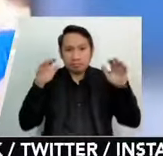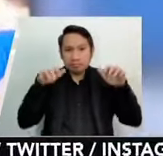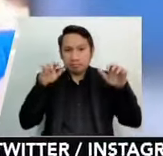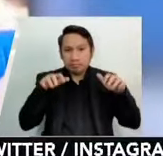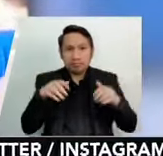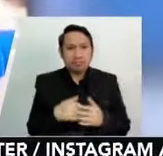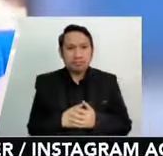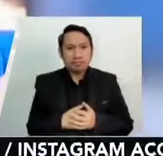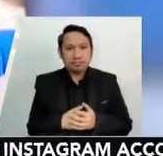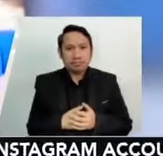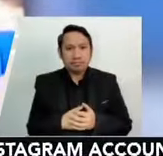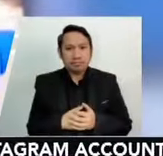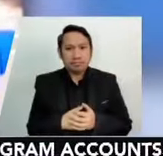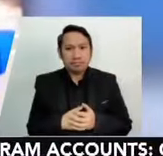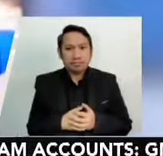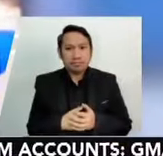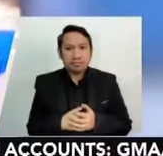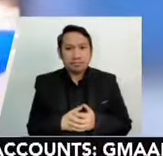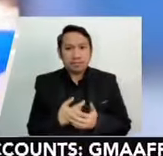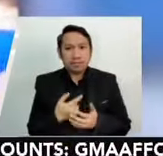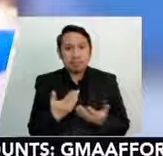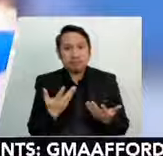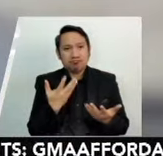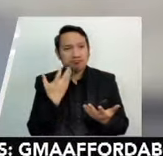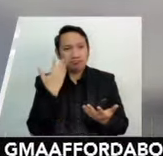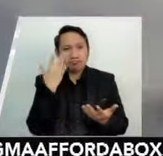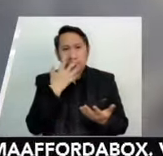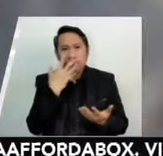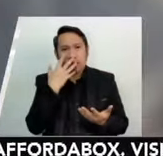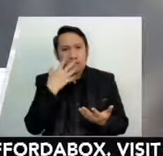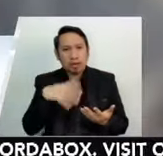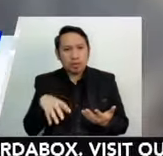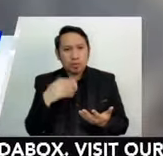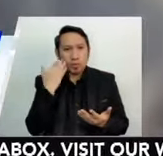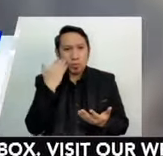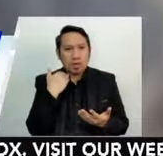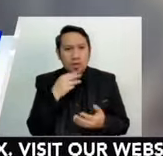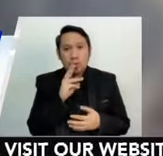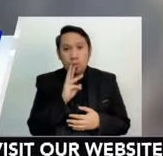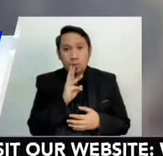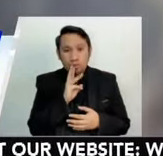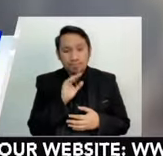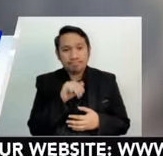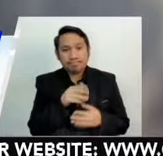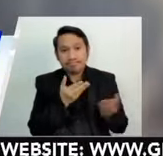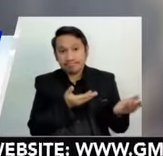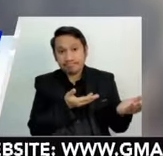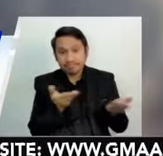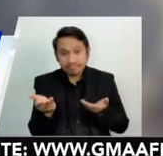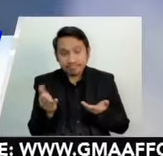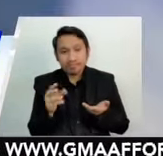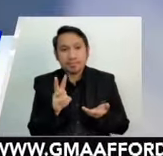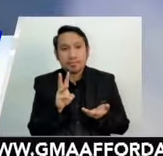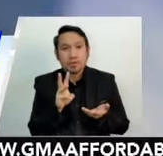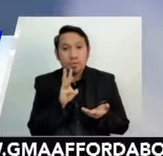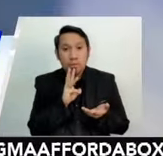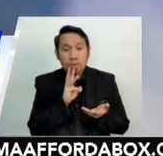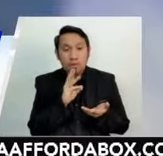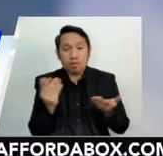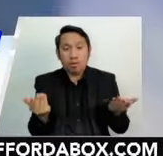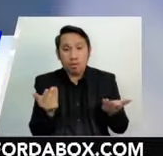Dahil din sa matinding init at kakulangan sa supply ng tubig, nirarasyon na lang ng tubig ang ilang barangay sa Bacolod City, Negros